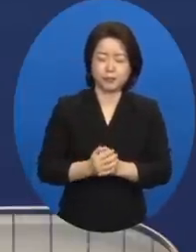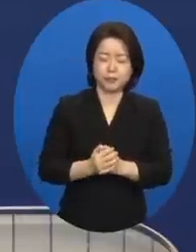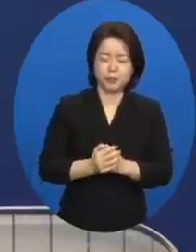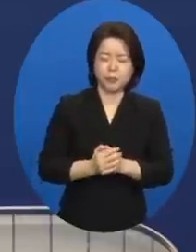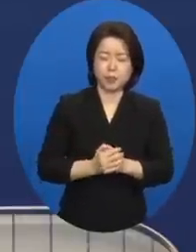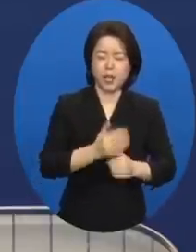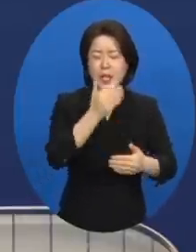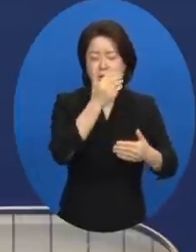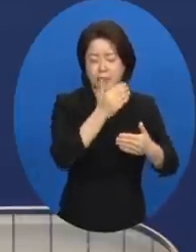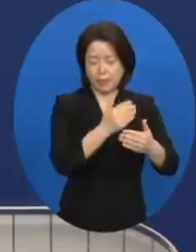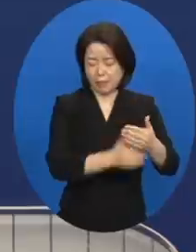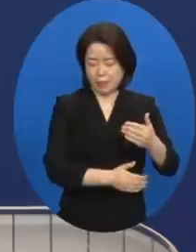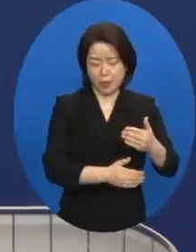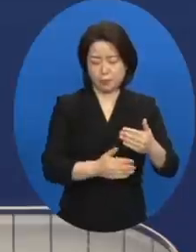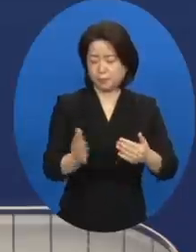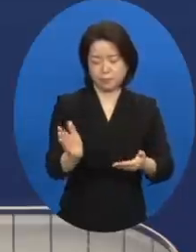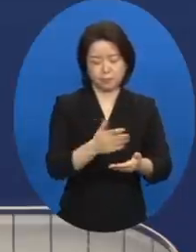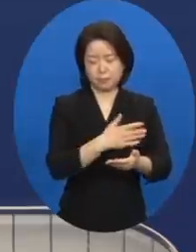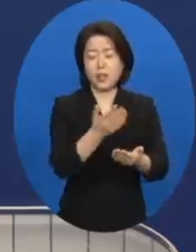남아있지 않게 하시고